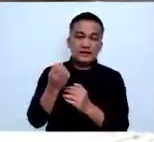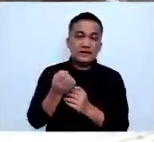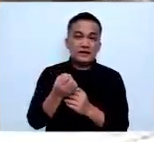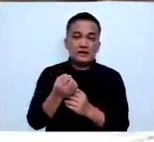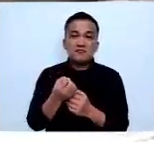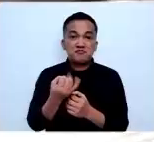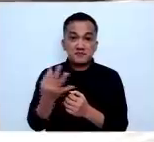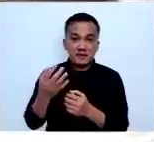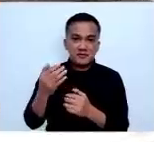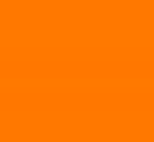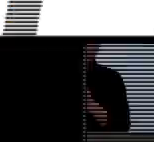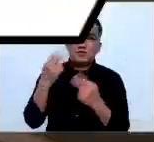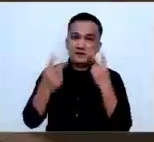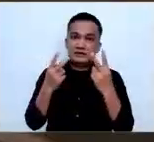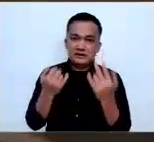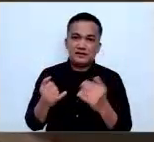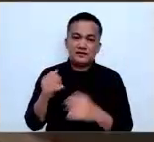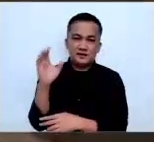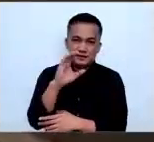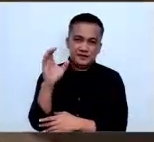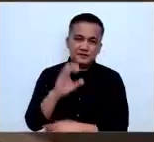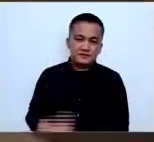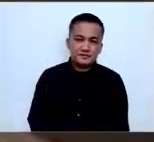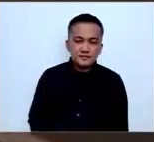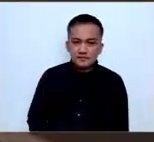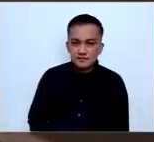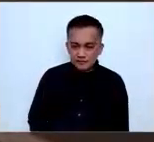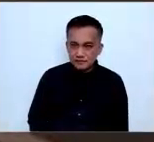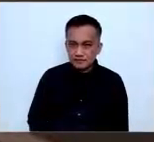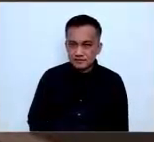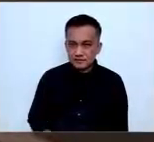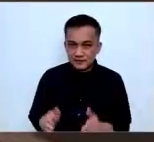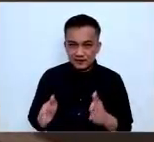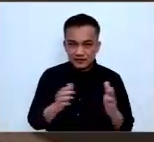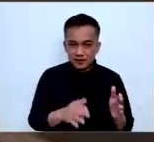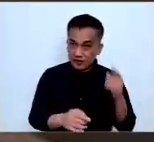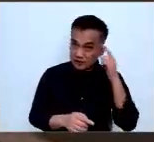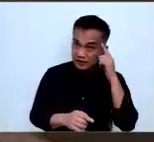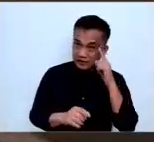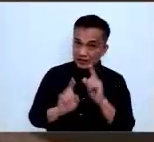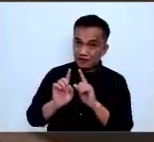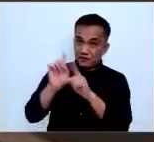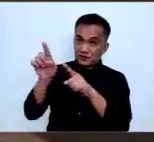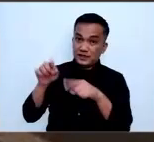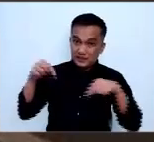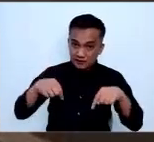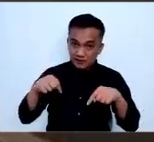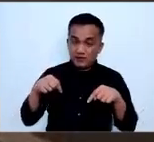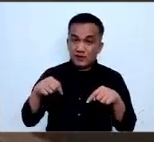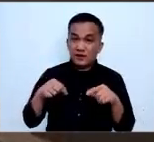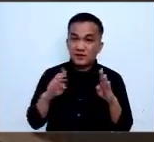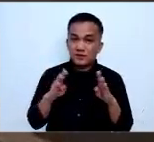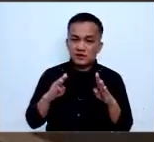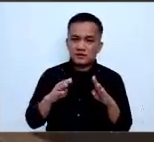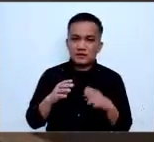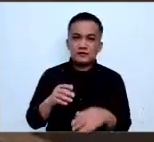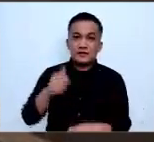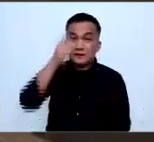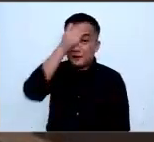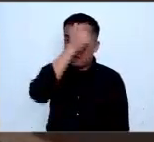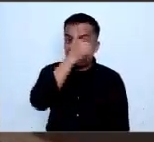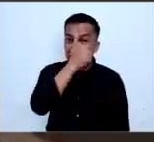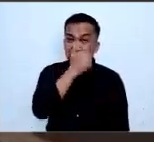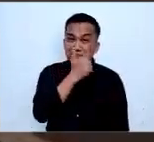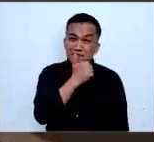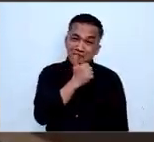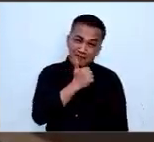ngayong Pasko. Na bumabalak or nagbabalak na umakyat dito sa Baguio City, nahabaan ang kanilang pasensya dahil